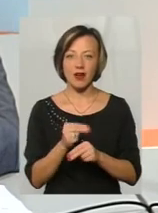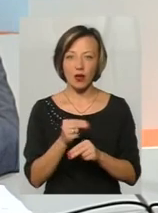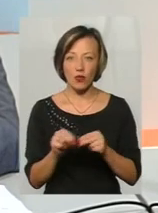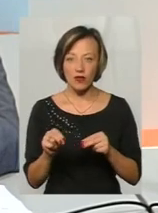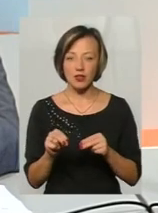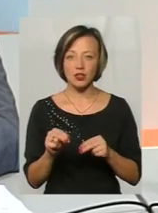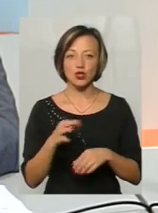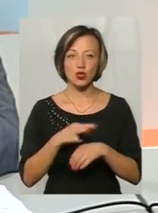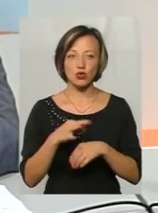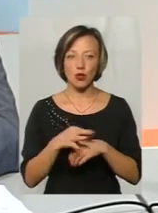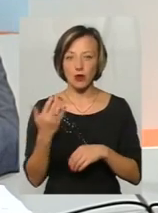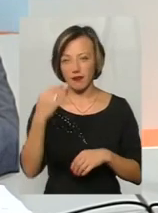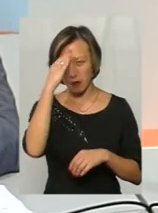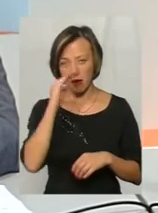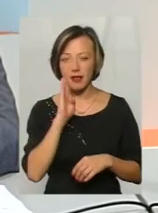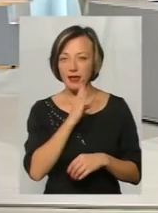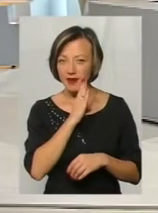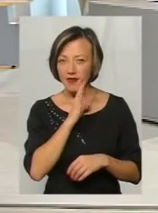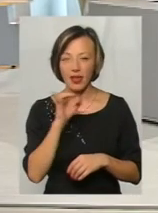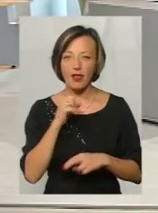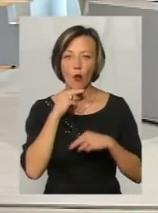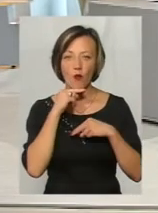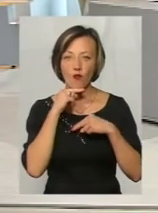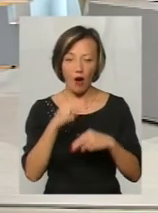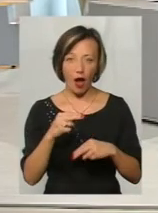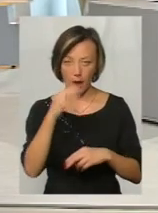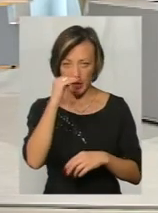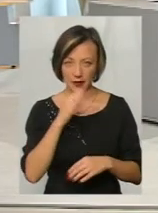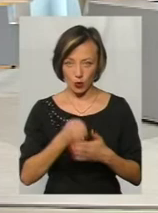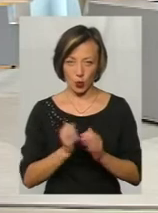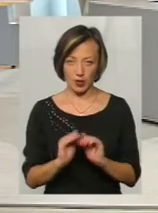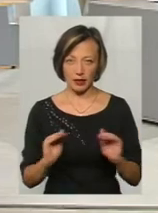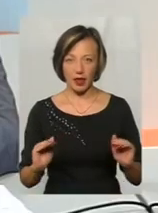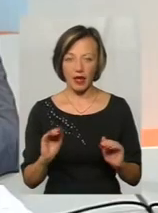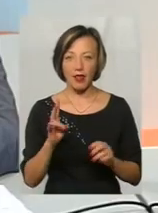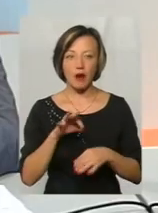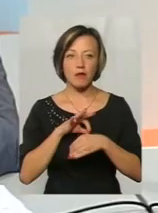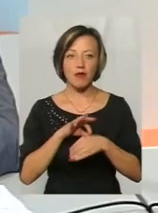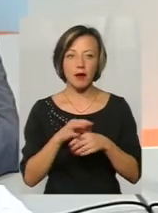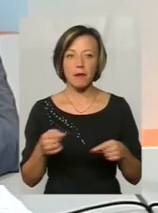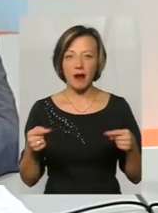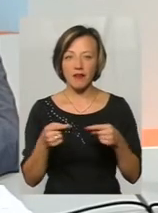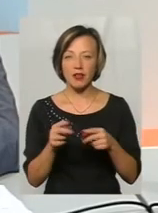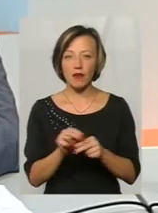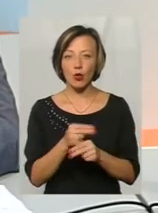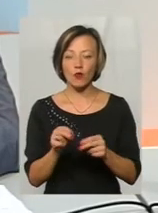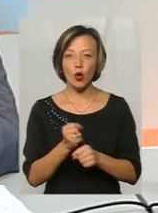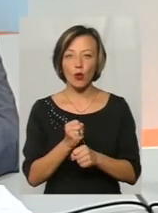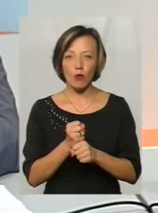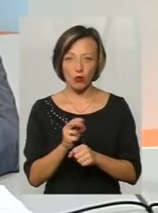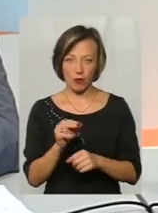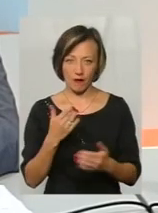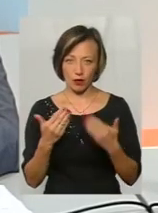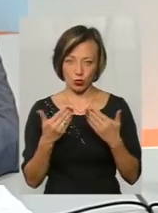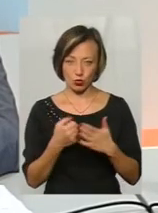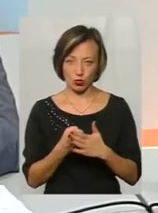це жорстокість їхніх батьків і неувага батьків до дітей, і непроведення певної виховної роботи по